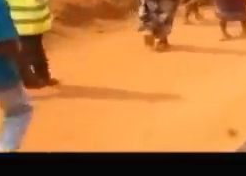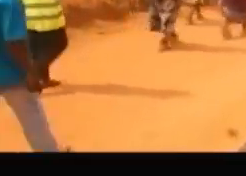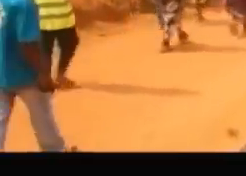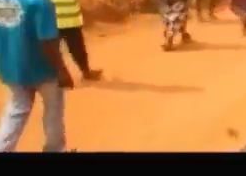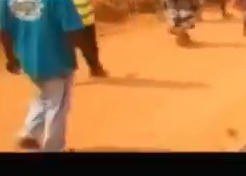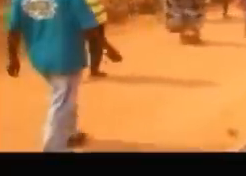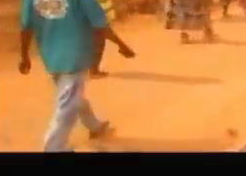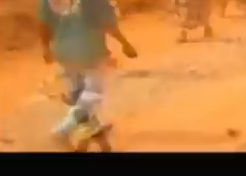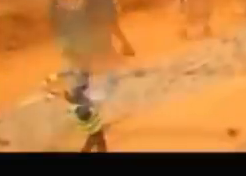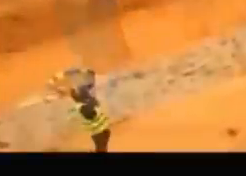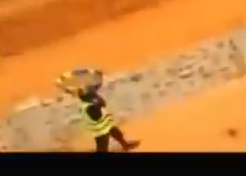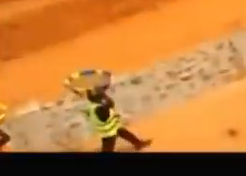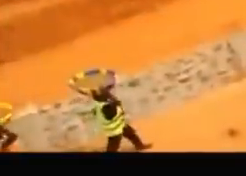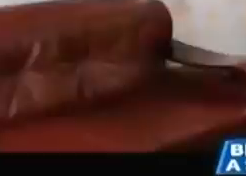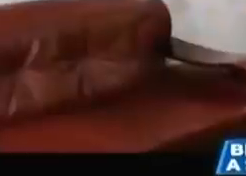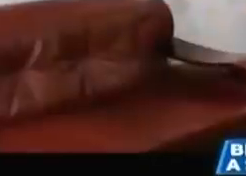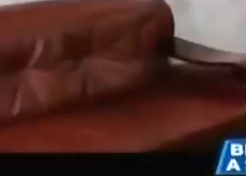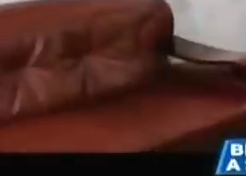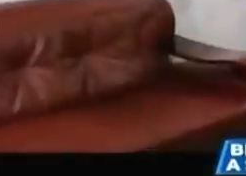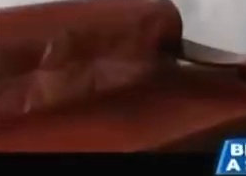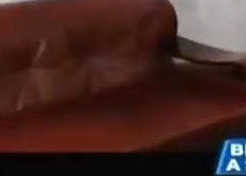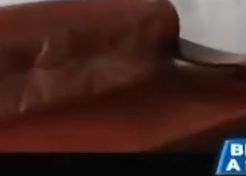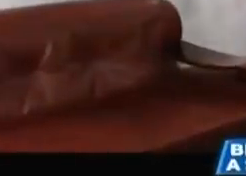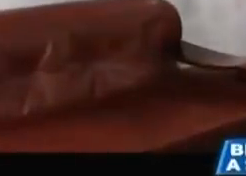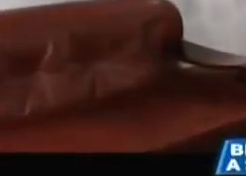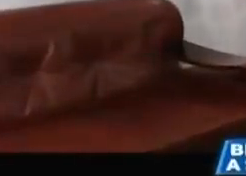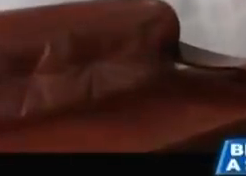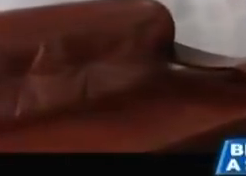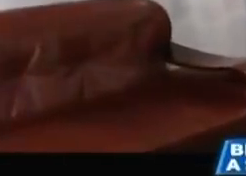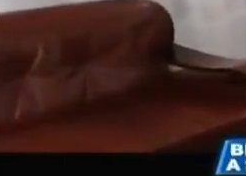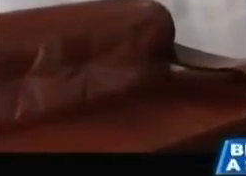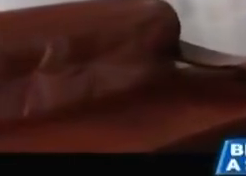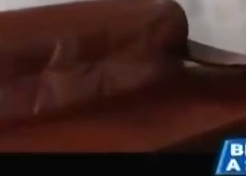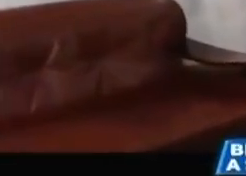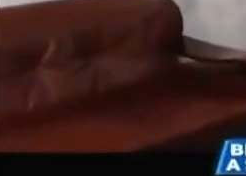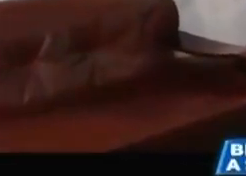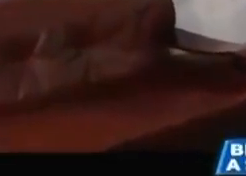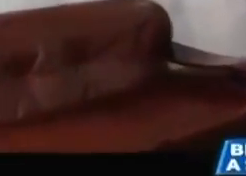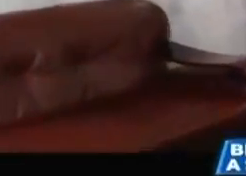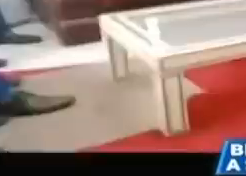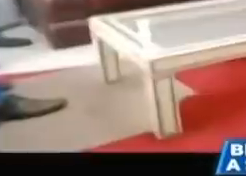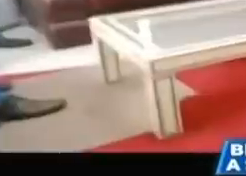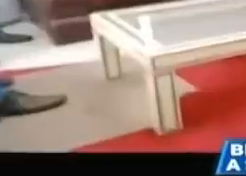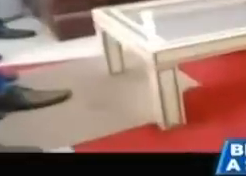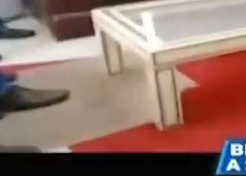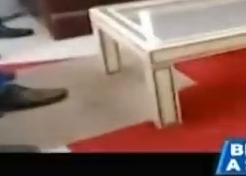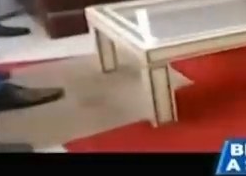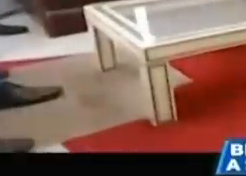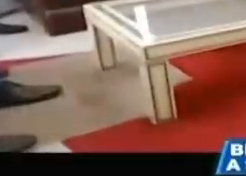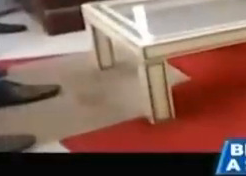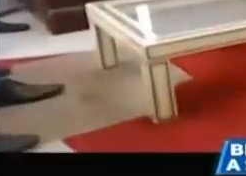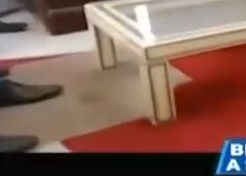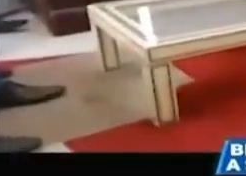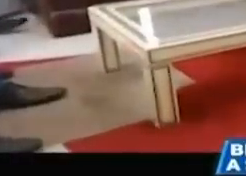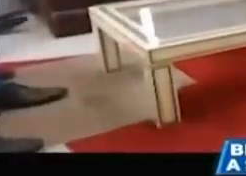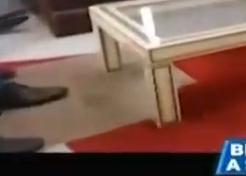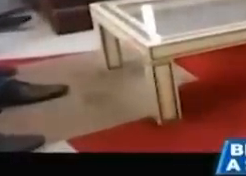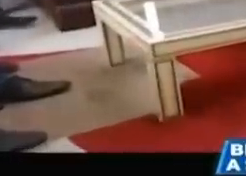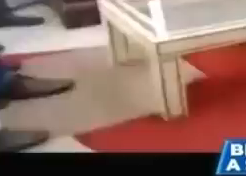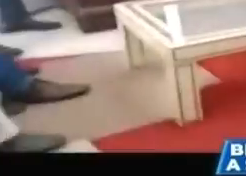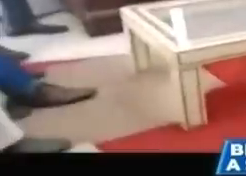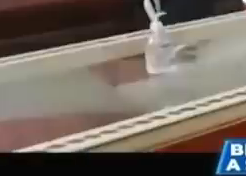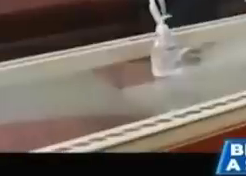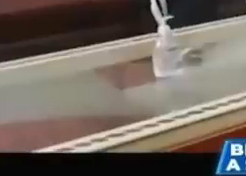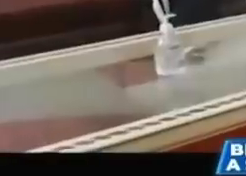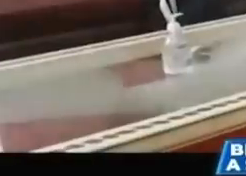remercie le garant de la nation. Bientôt, la réhabilitation du centre de formation professionnelle de Kinzimba dans